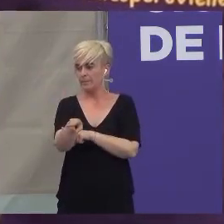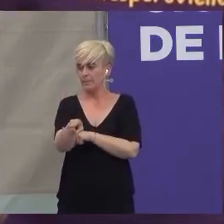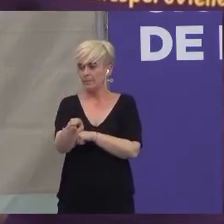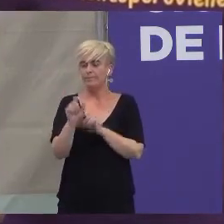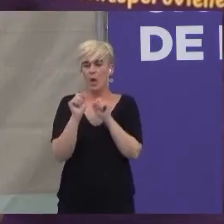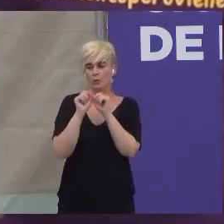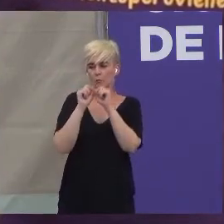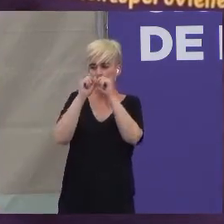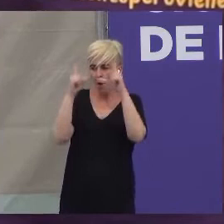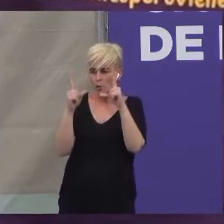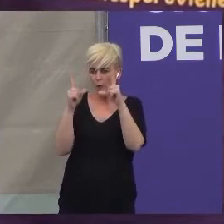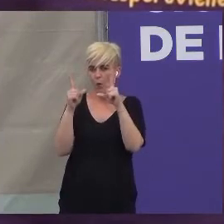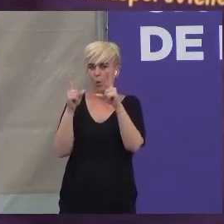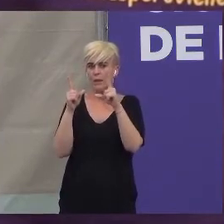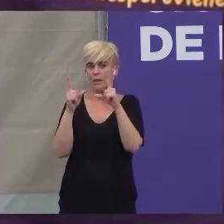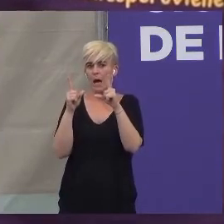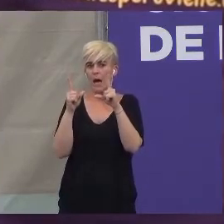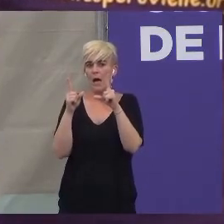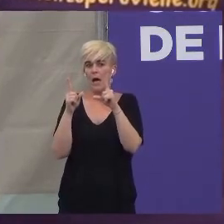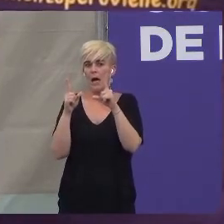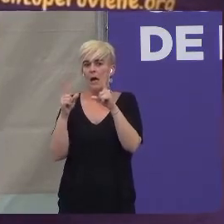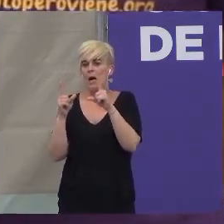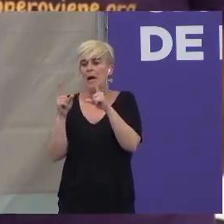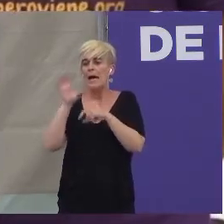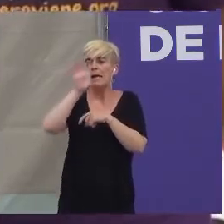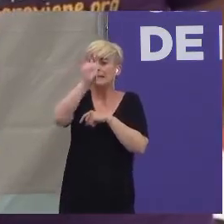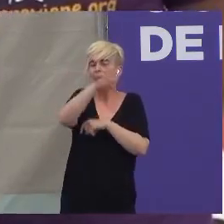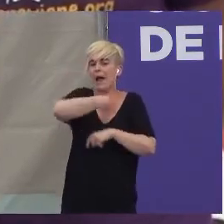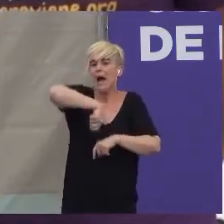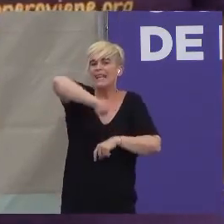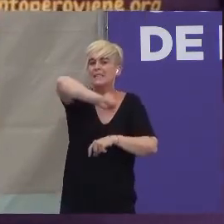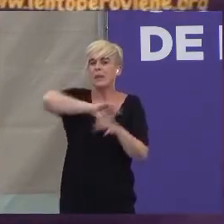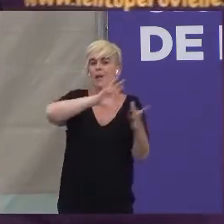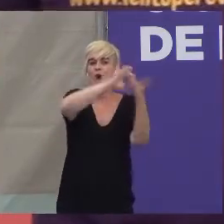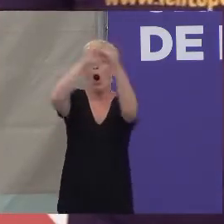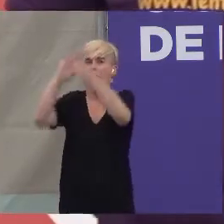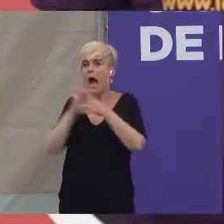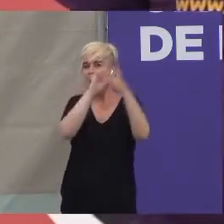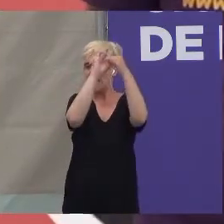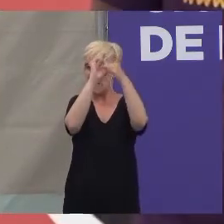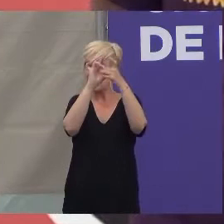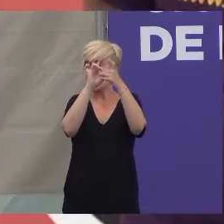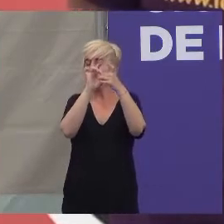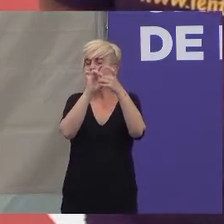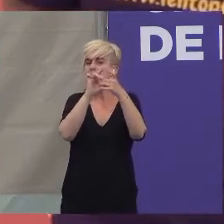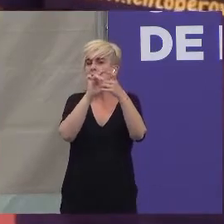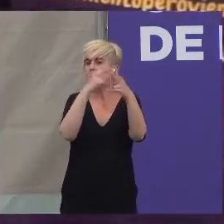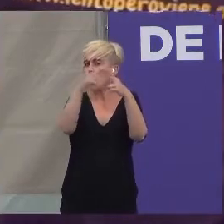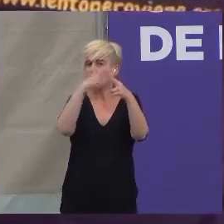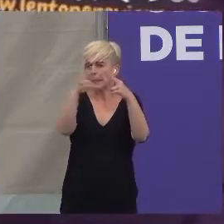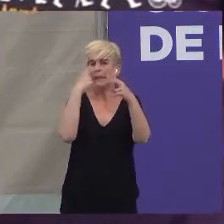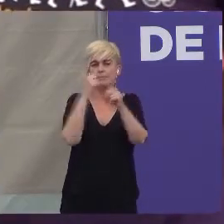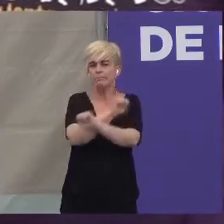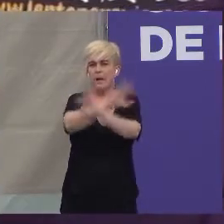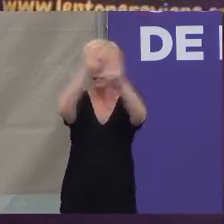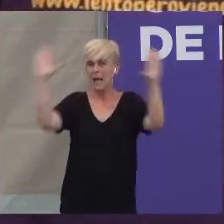S'hem donat compte com les aliances polítiques en l'Estat espanyol i en el País Valencià també s'han clarificat. Per una banda tenim